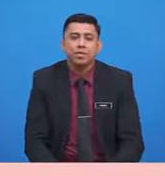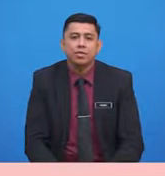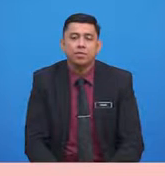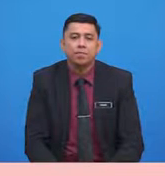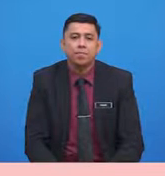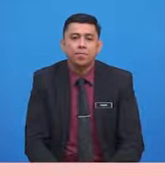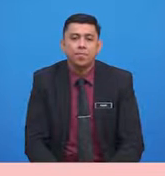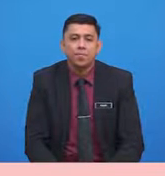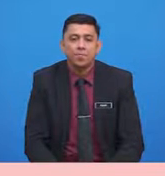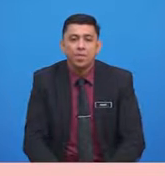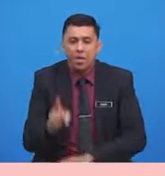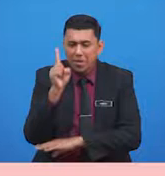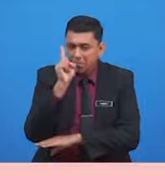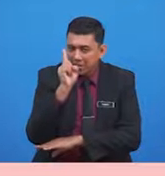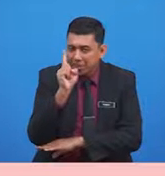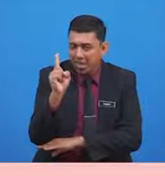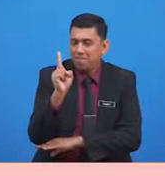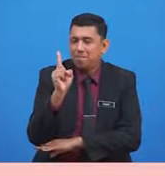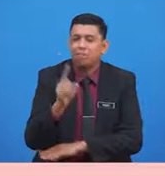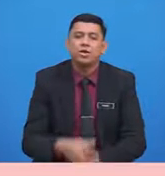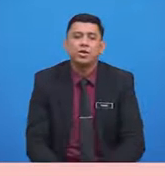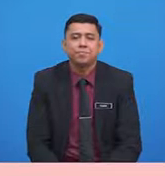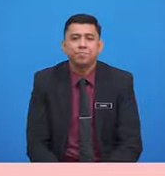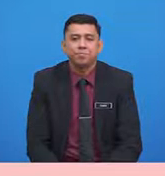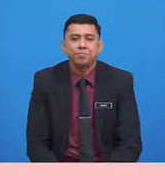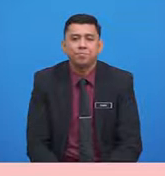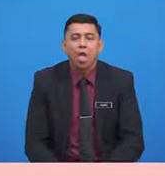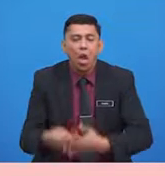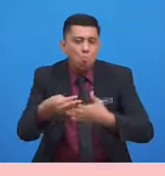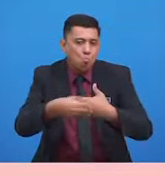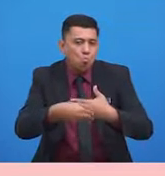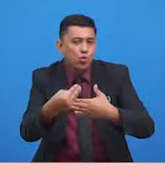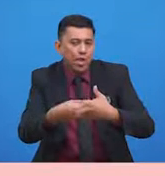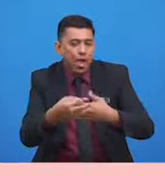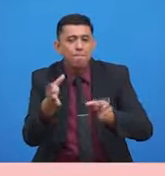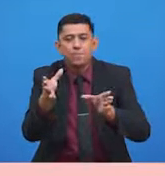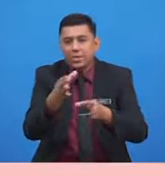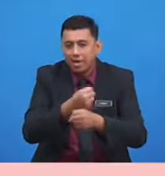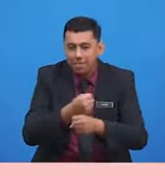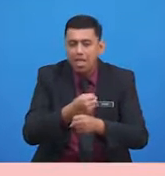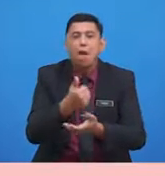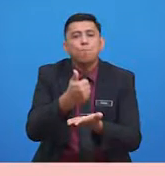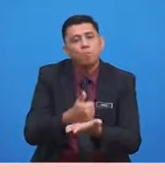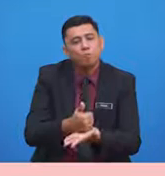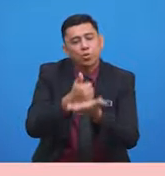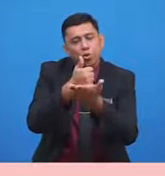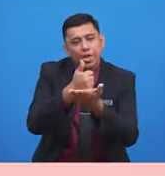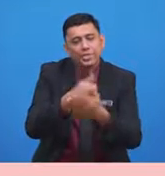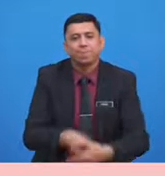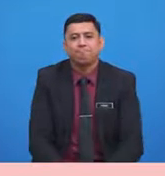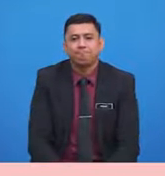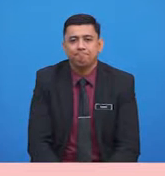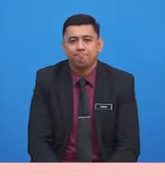Kepentingan menghormati jiran yang pertama ialah mudah mendapat